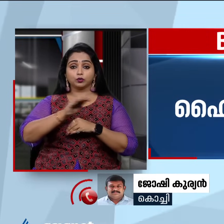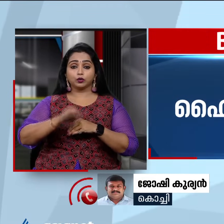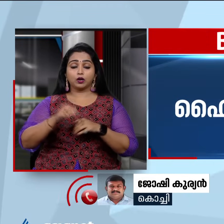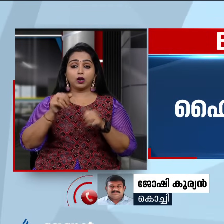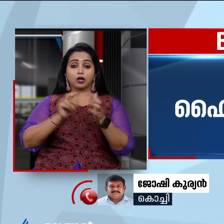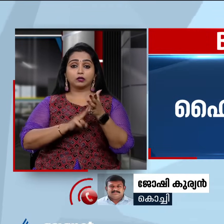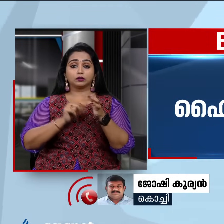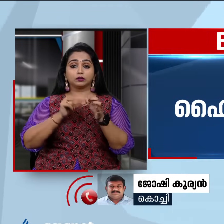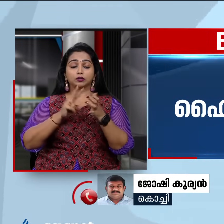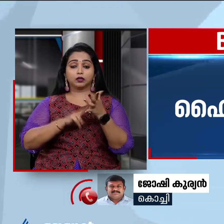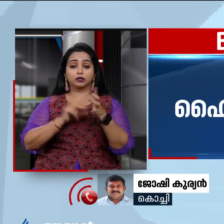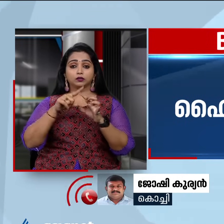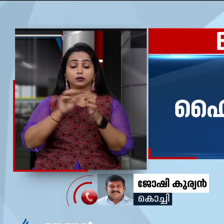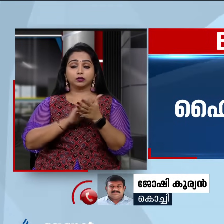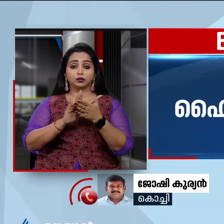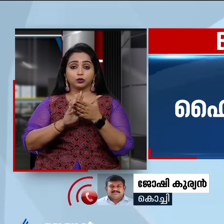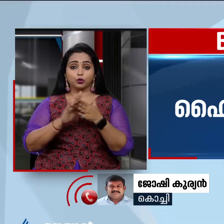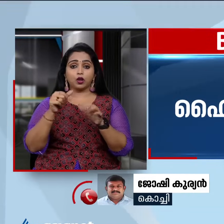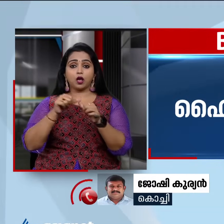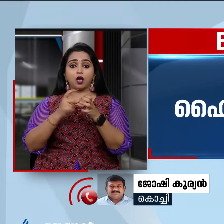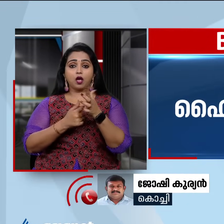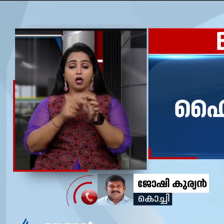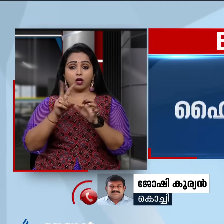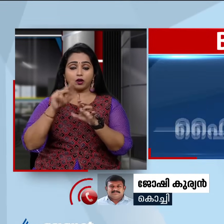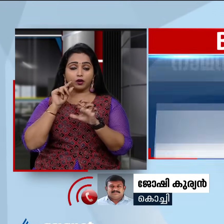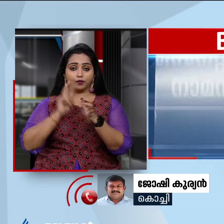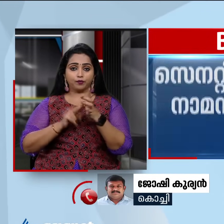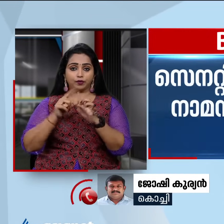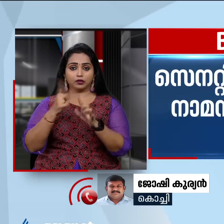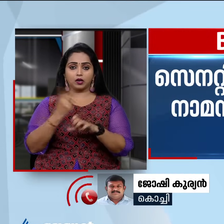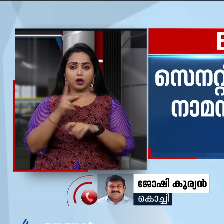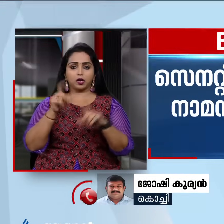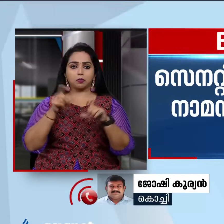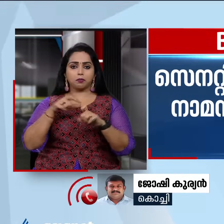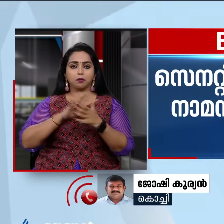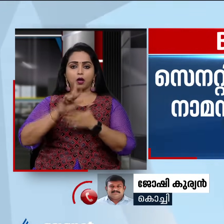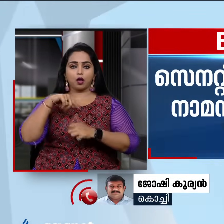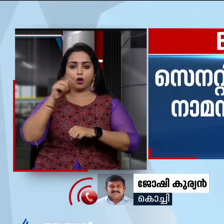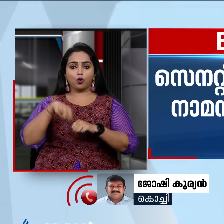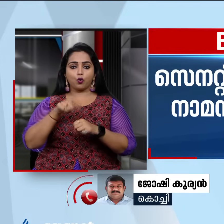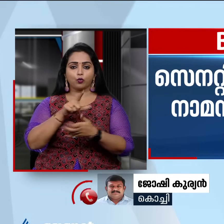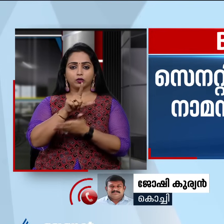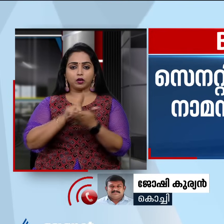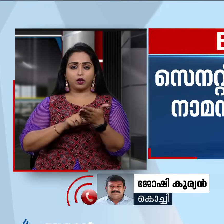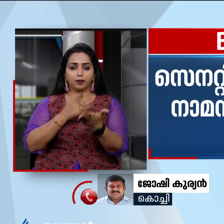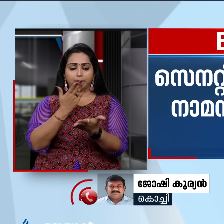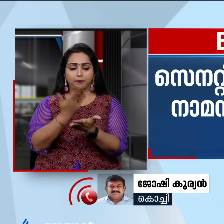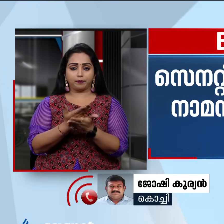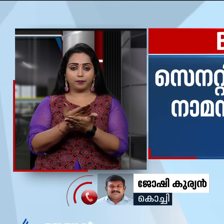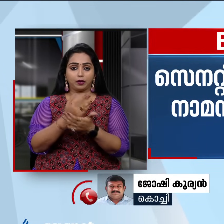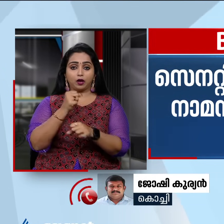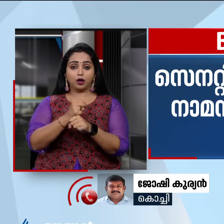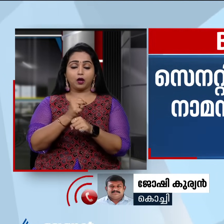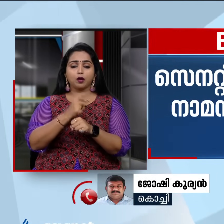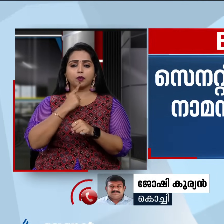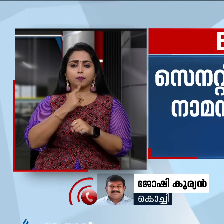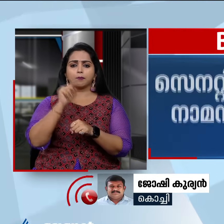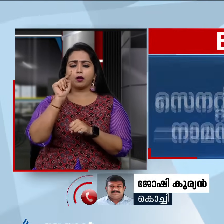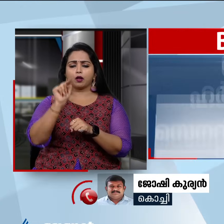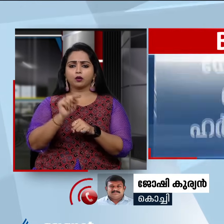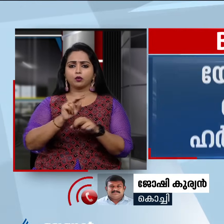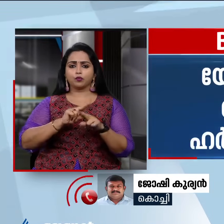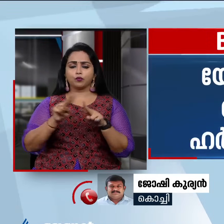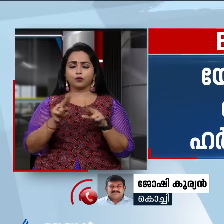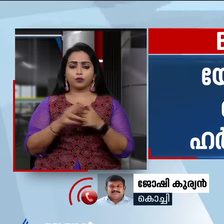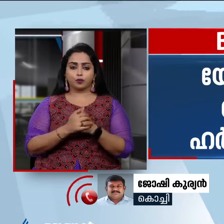തന്നെ അരവിന്ദ്, ഈ രണ്ടുപേരാണ് ഹൈക്കോടതിയിൽ ഹർജി നൽകിയിരുന്നത്. ഈ സർവകലാശാല ചട്ടം അനുസരിച്ച് ഗവർണർ ശുപാർശ ചെയ്യുന്നത് ഈ